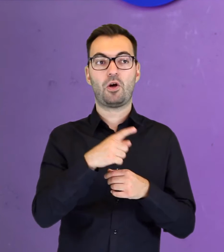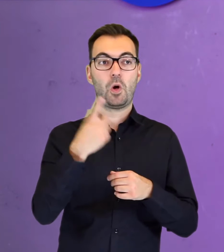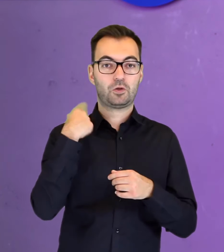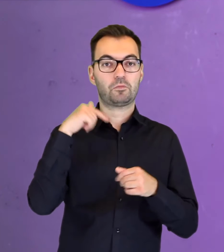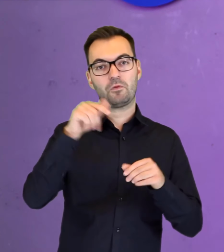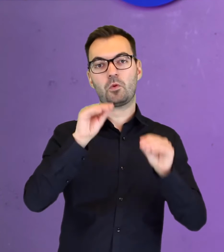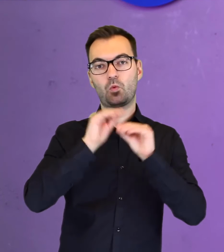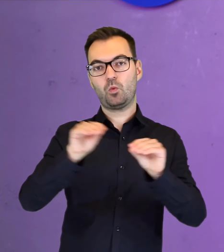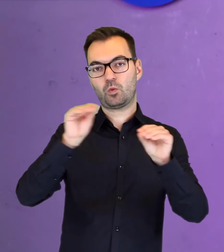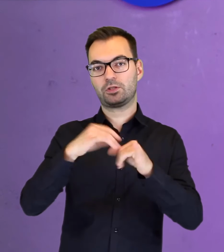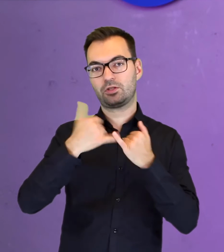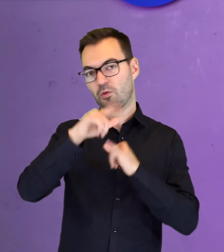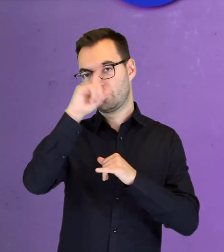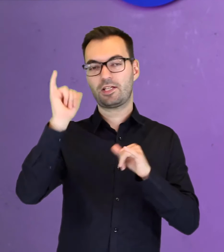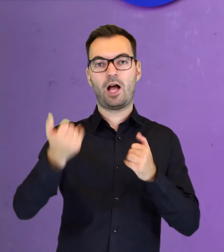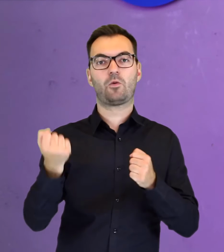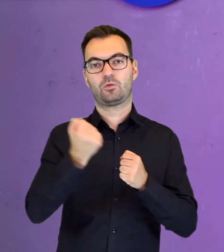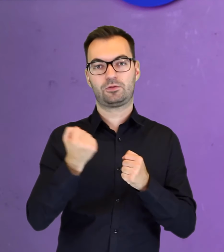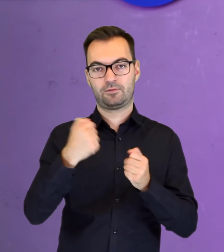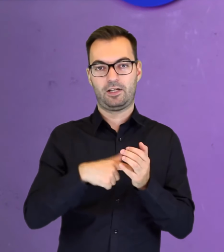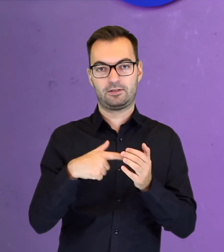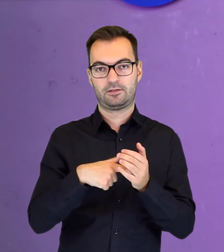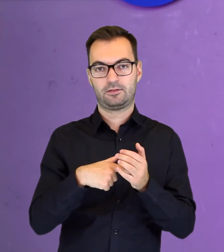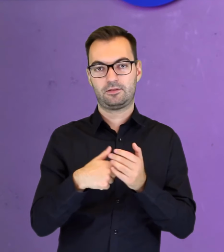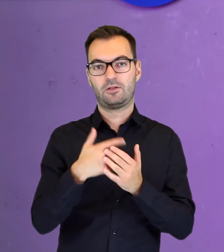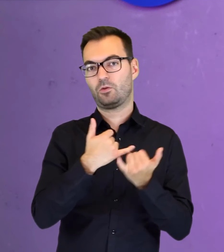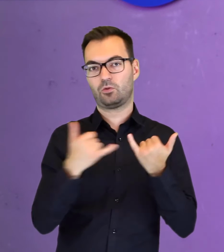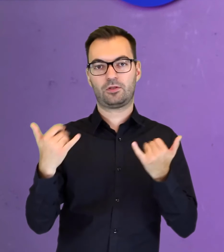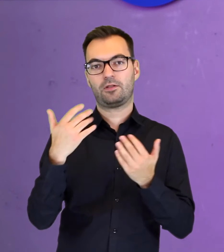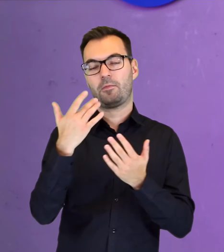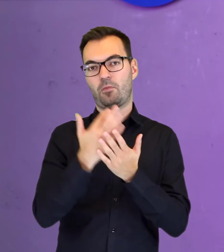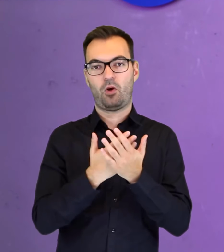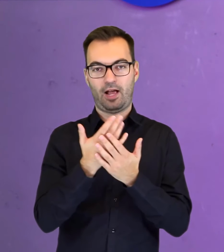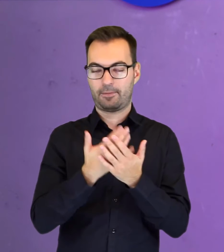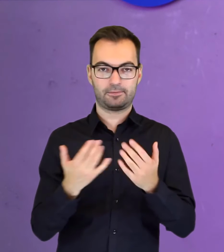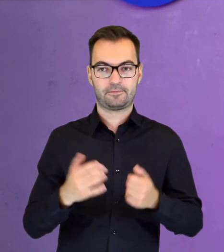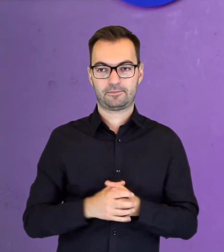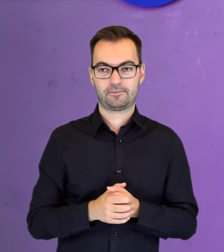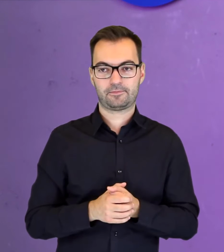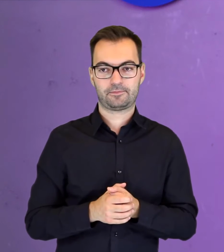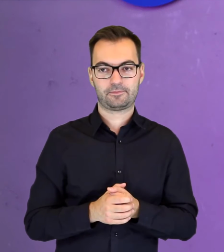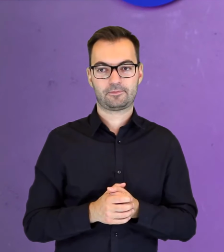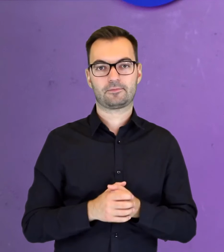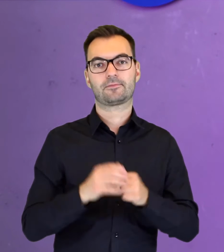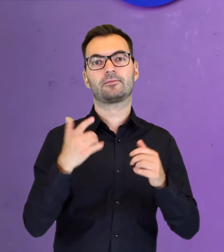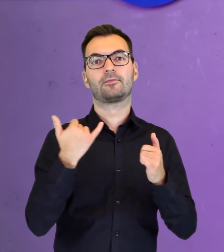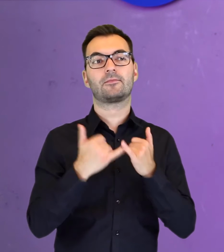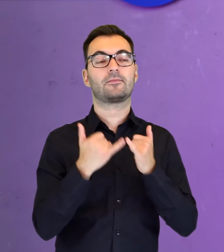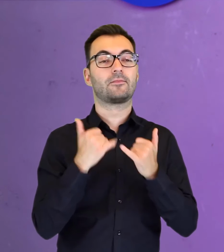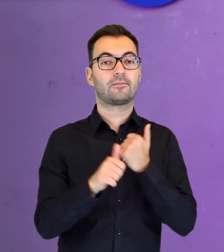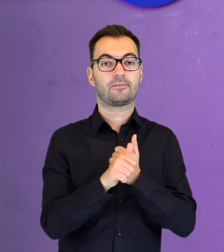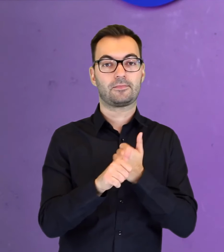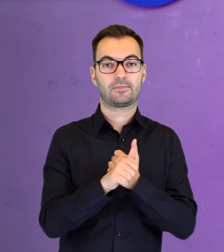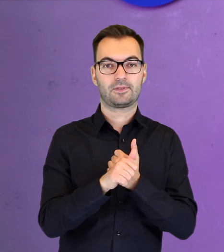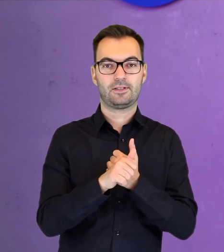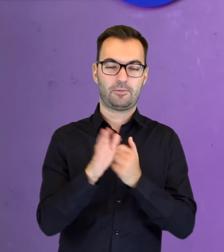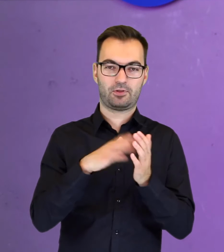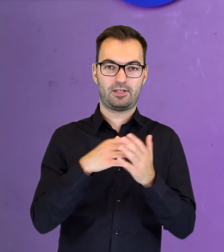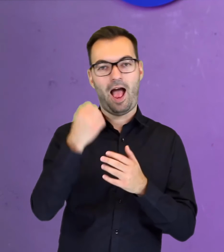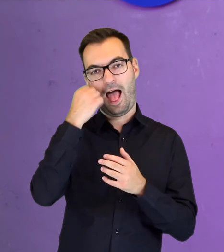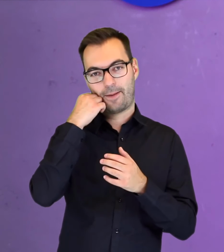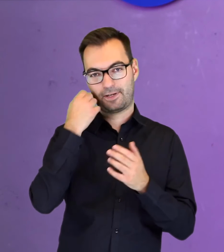osobę niewidomą która jest TV imprezę informatykiem i to jest osoba która powinna uczyć innych Jak korzystać z